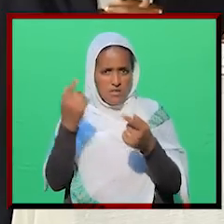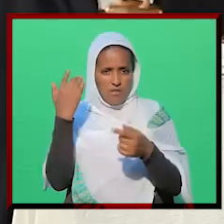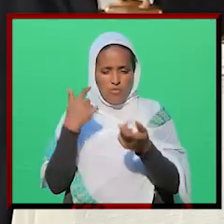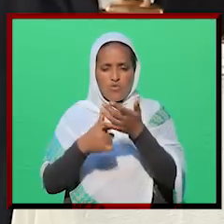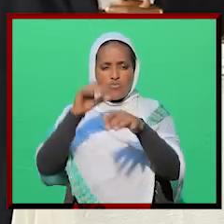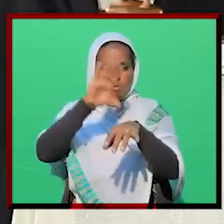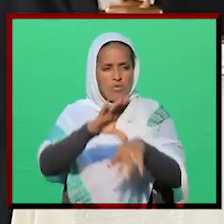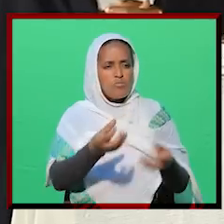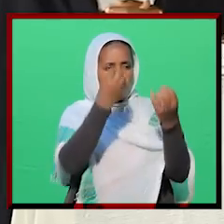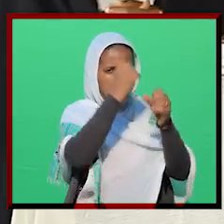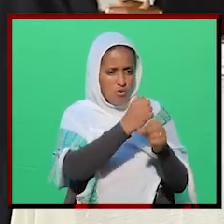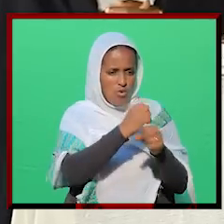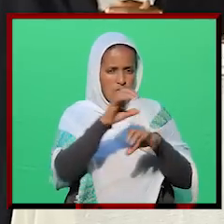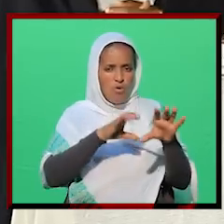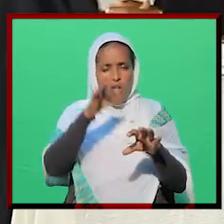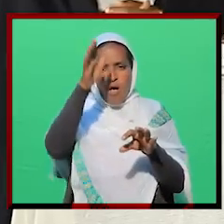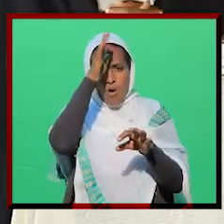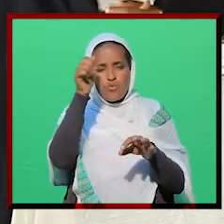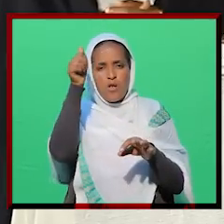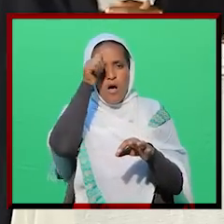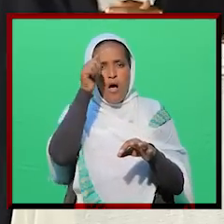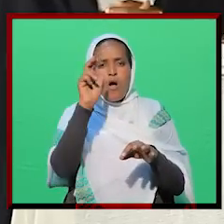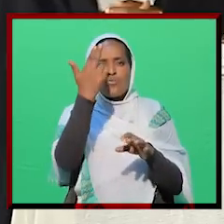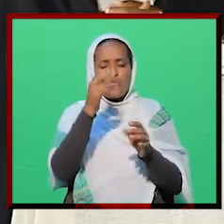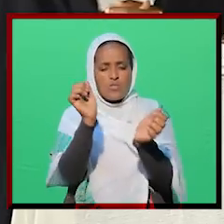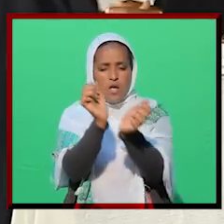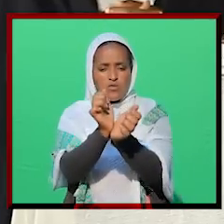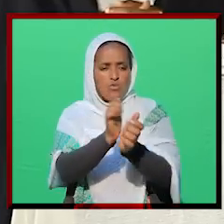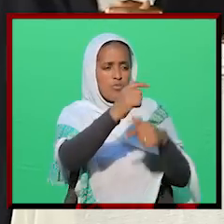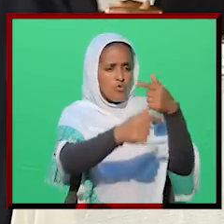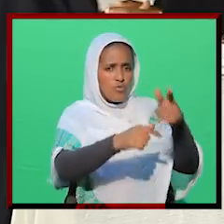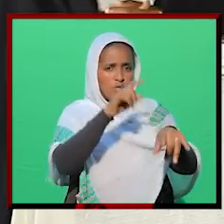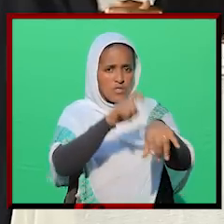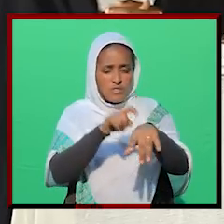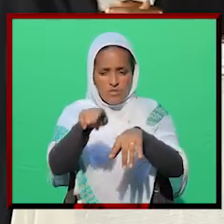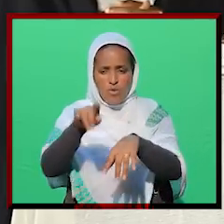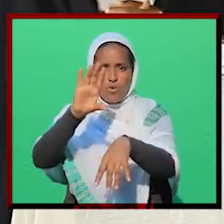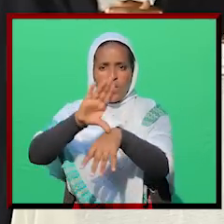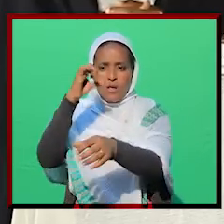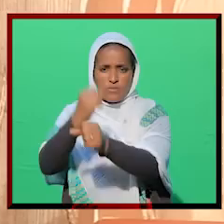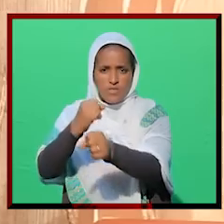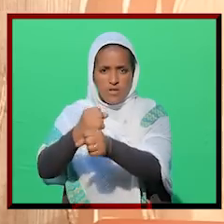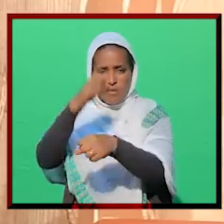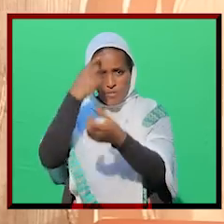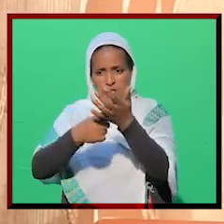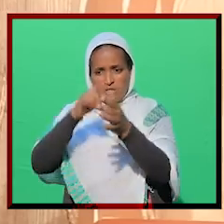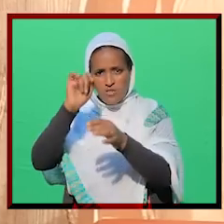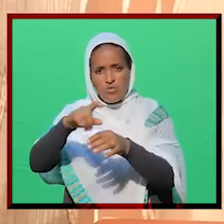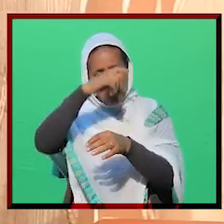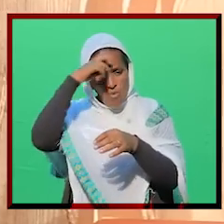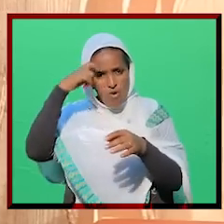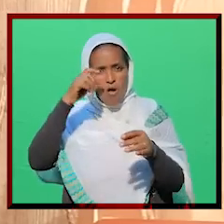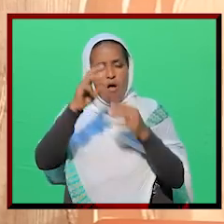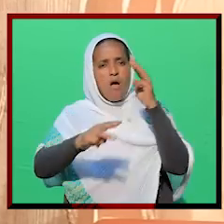አሁን ታስረው ተግዘው በሄዱበት ቦታ በዛው ገዳም መስርተው በዛው በረሃውን አለምልመው ገነት አድርገውት ነው የተገኙት። ተግዘው ነው ግን